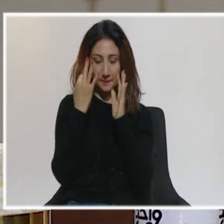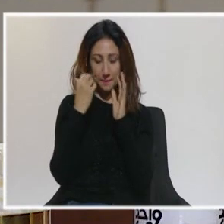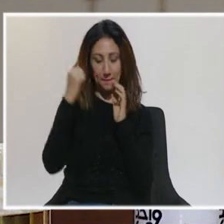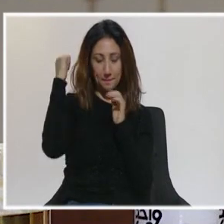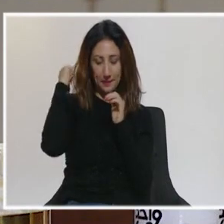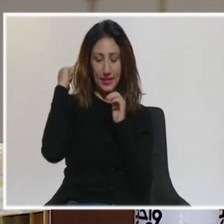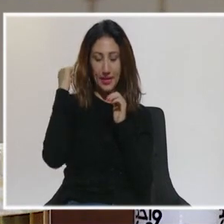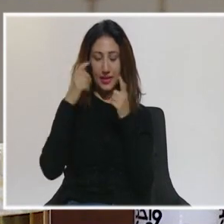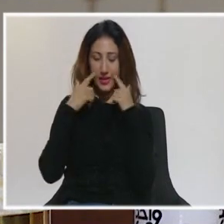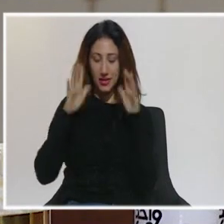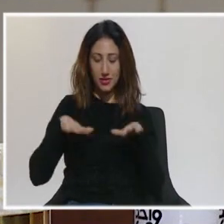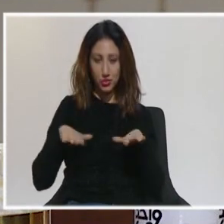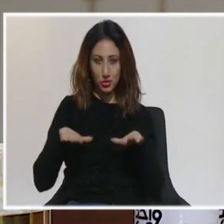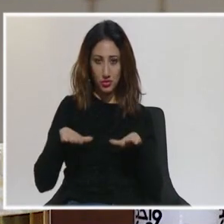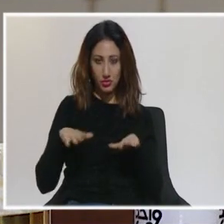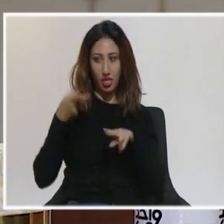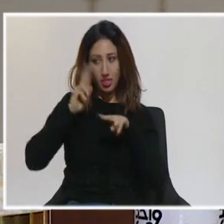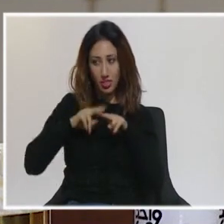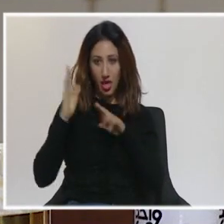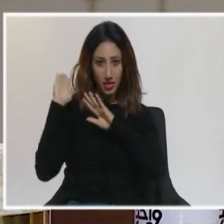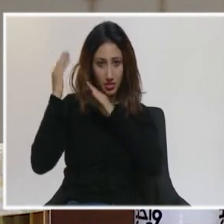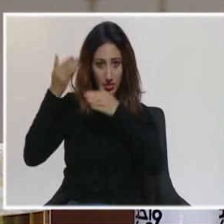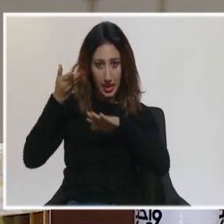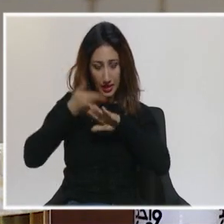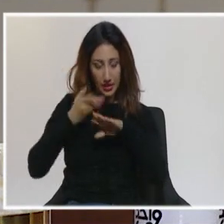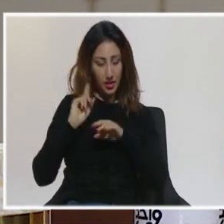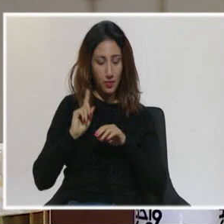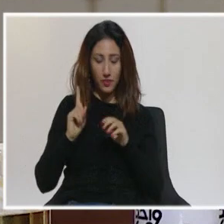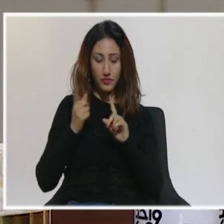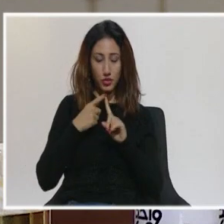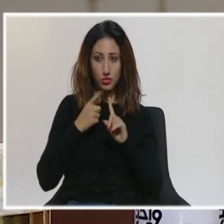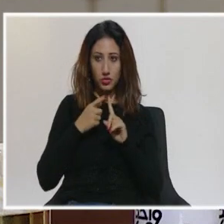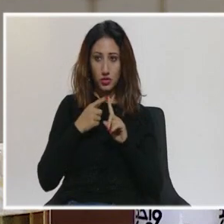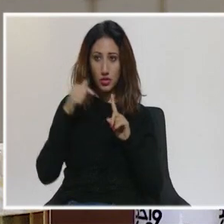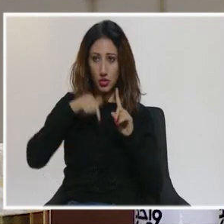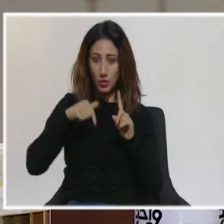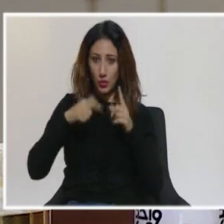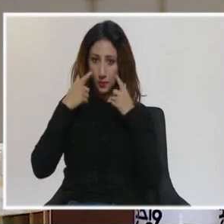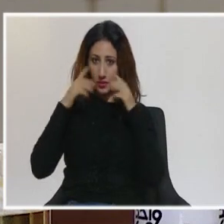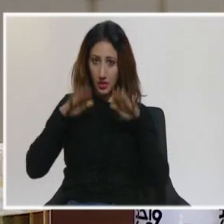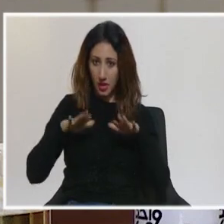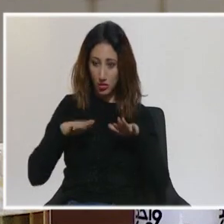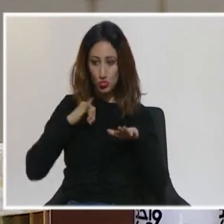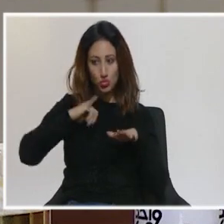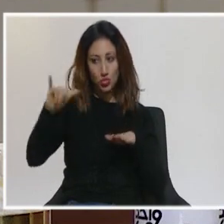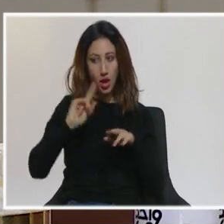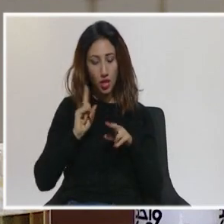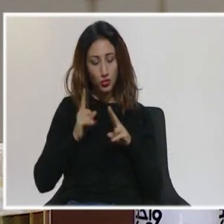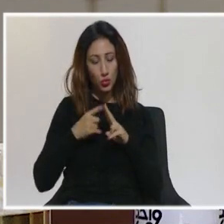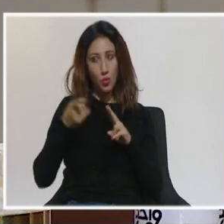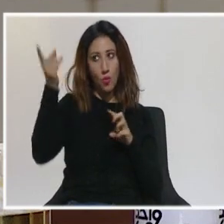عشناه ولن يعود. اليوم نعيشه ولن يدوم.